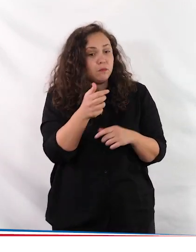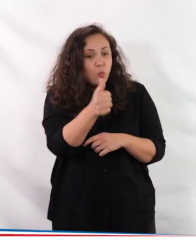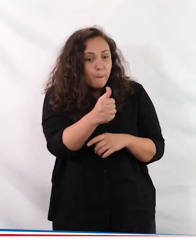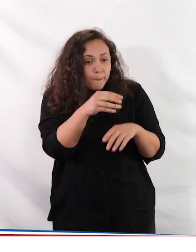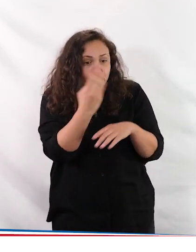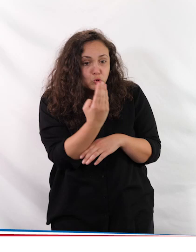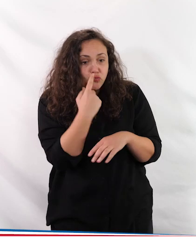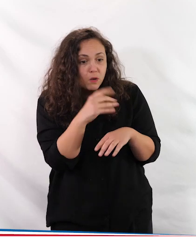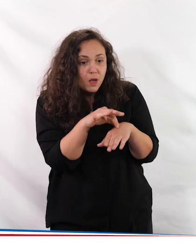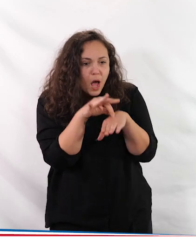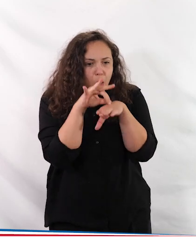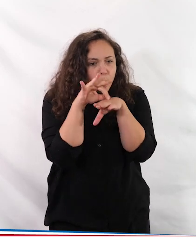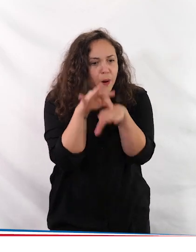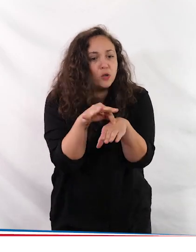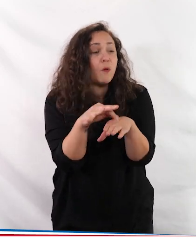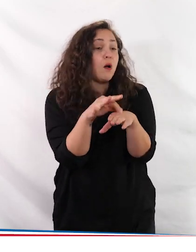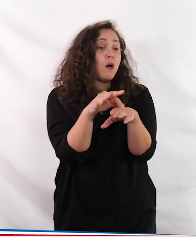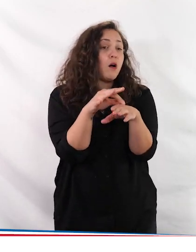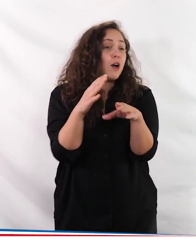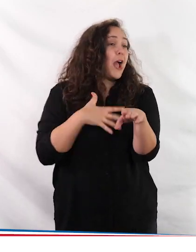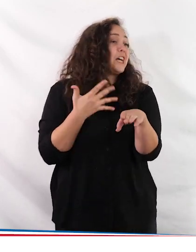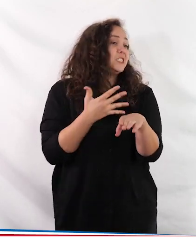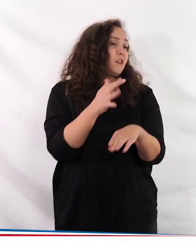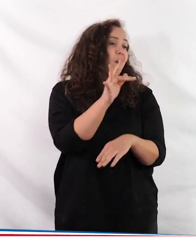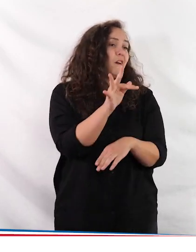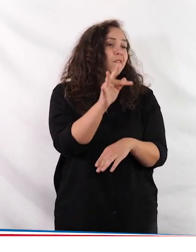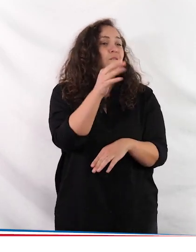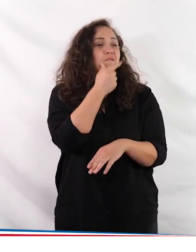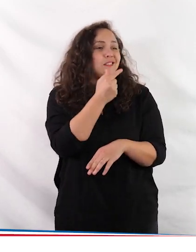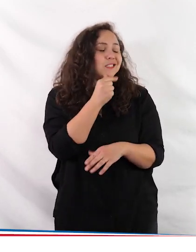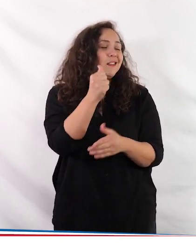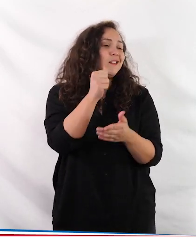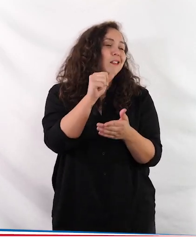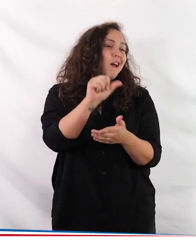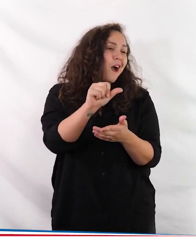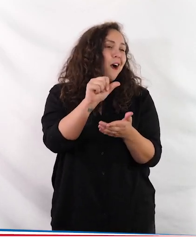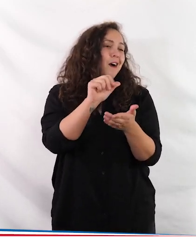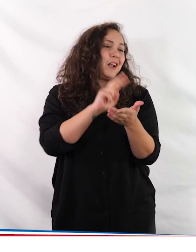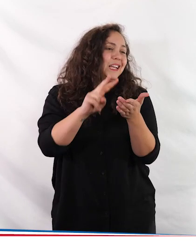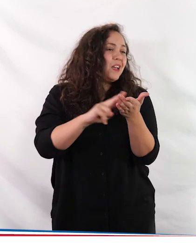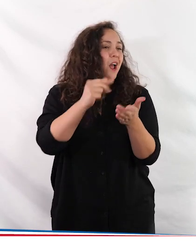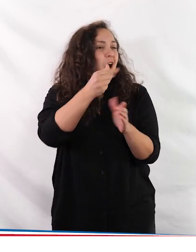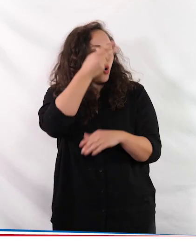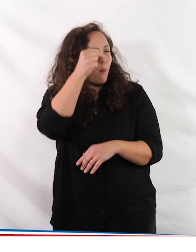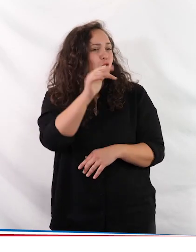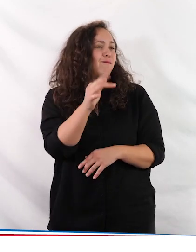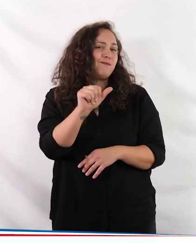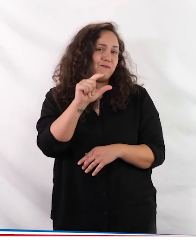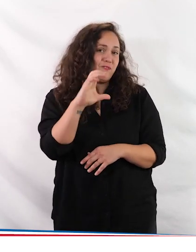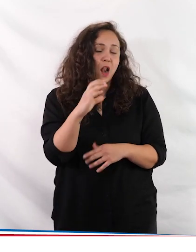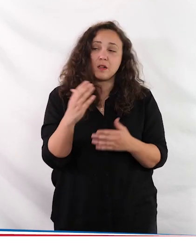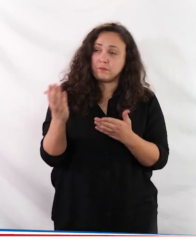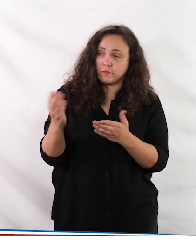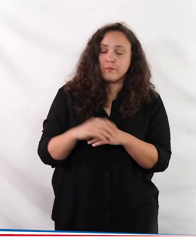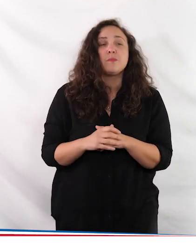d'un accompagnement à partir du facile à lire et à comprendre. Le FALC. Voilà, le FALC. Bref, je pense